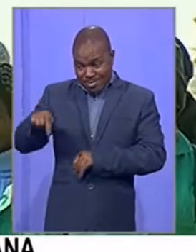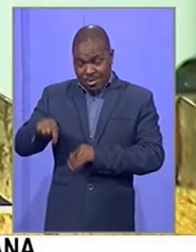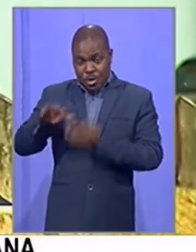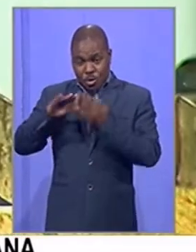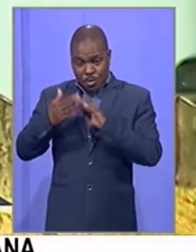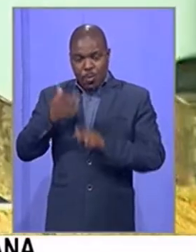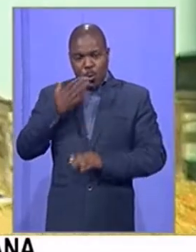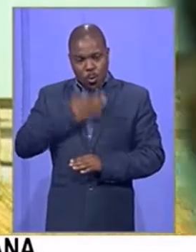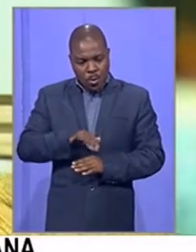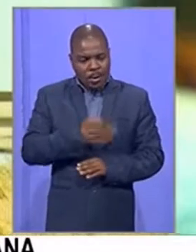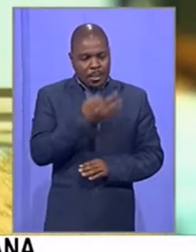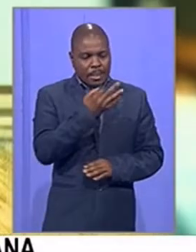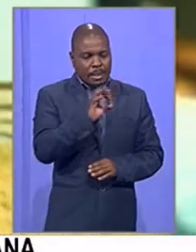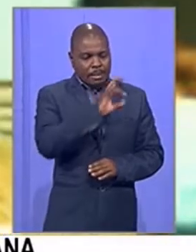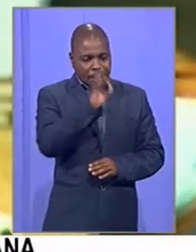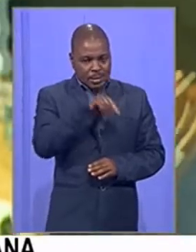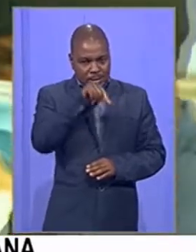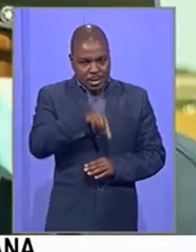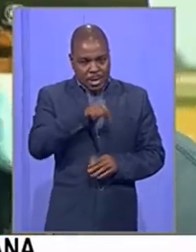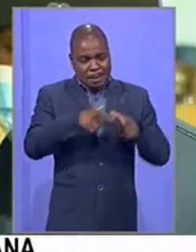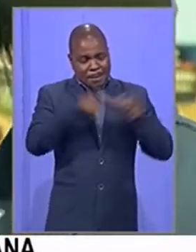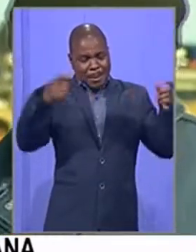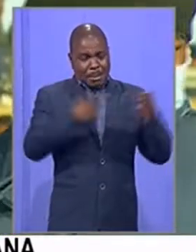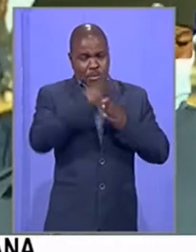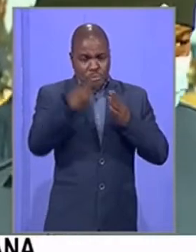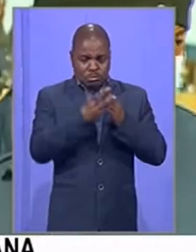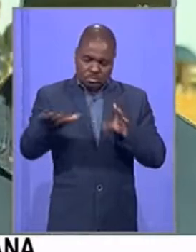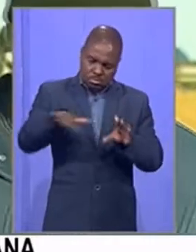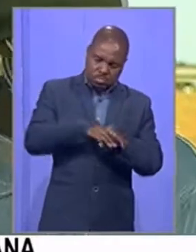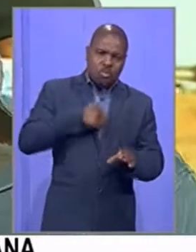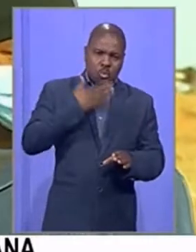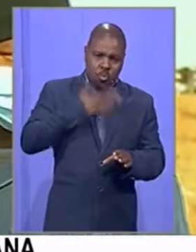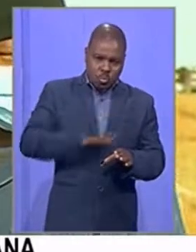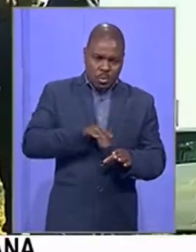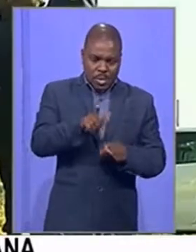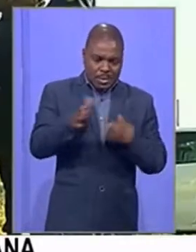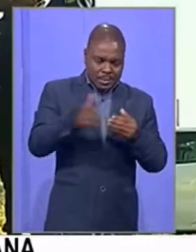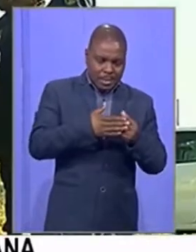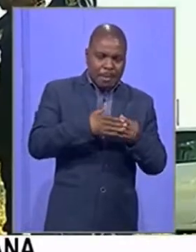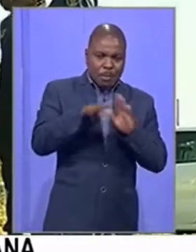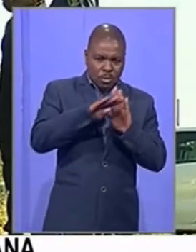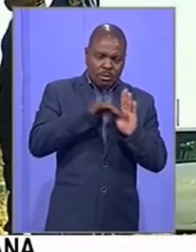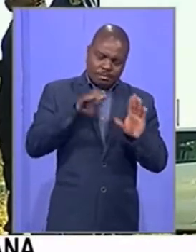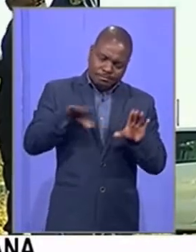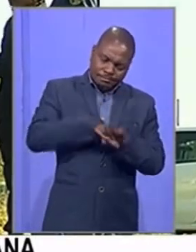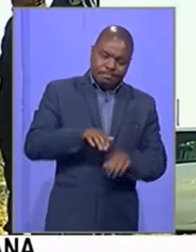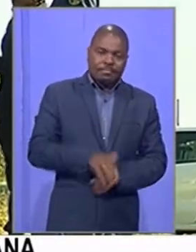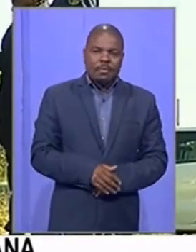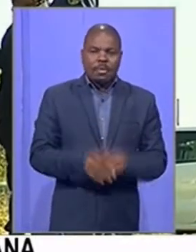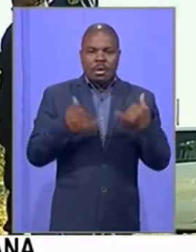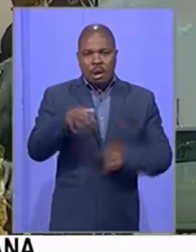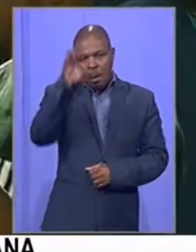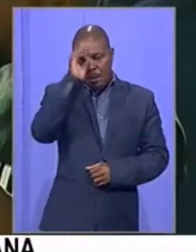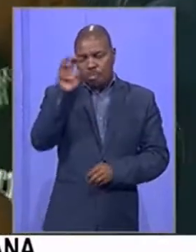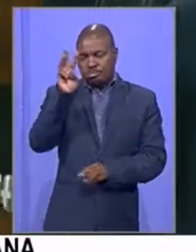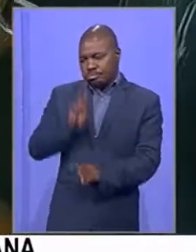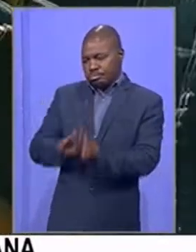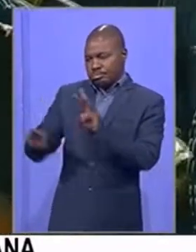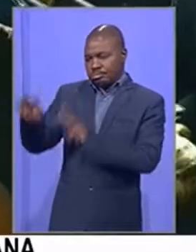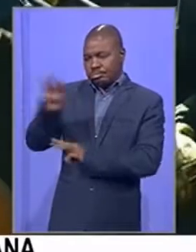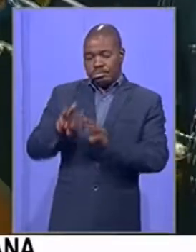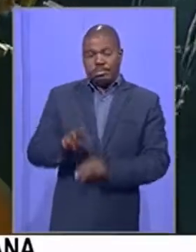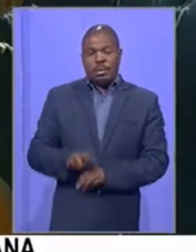puzzle ya 30% ya rena ya this major project e leng gona ka smelters ya shutdown. Mapodisi a beile seemo leitlho ga se